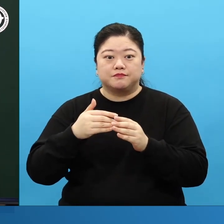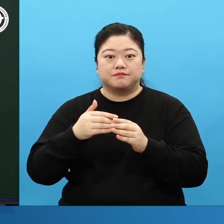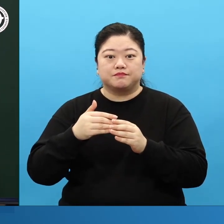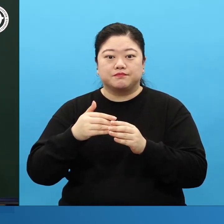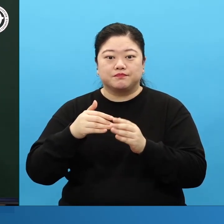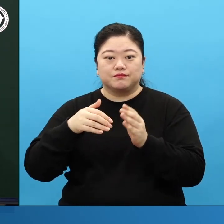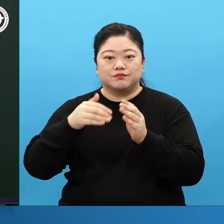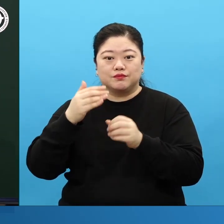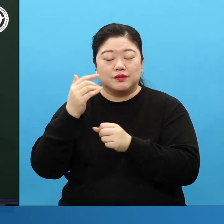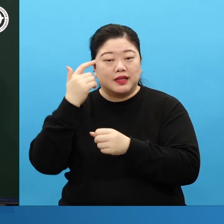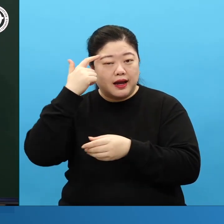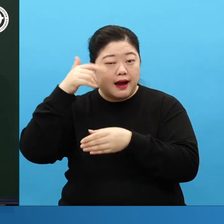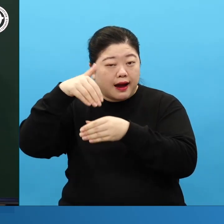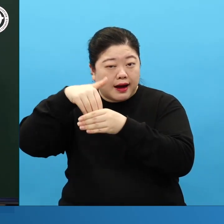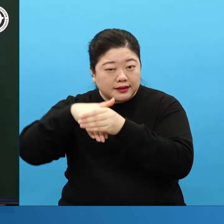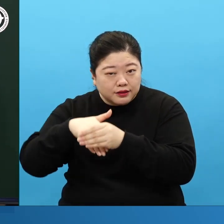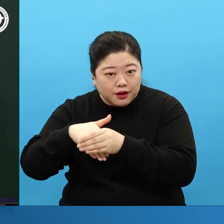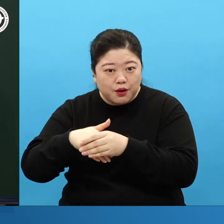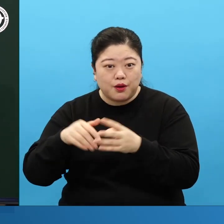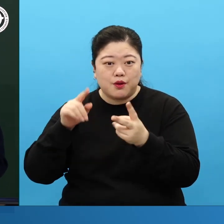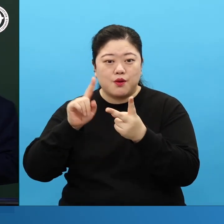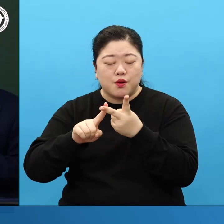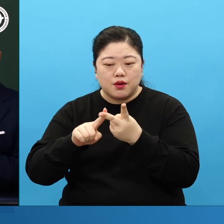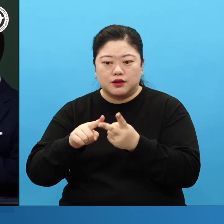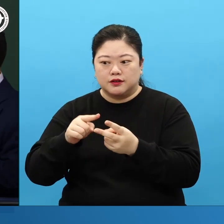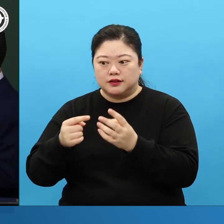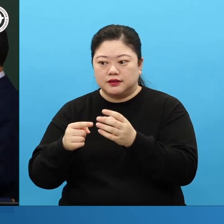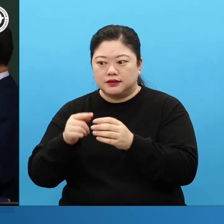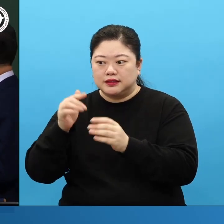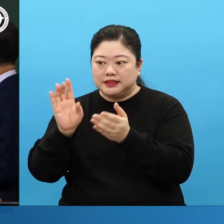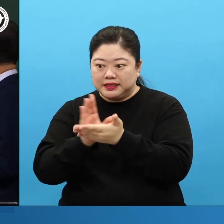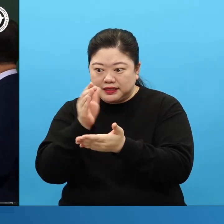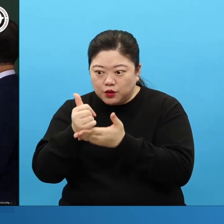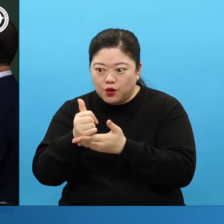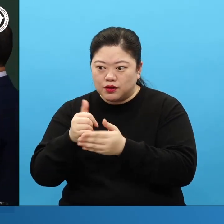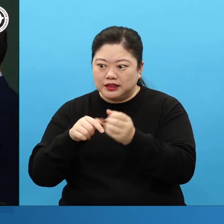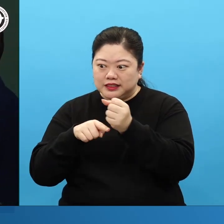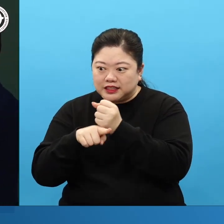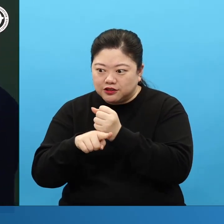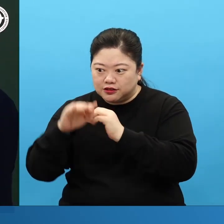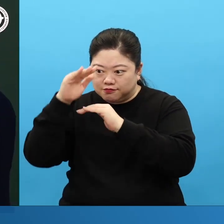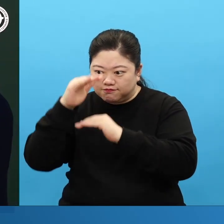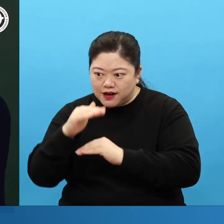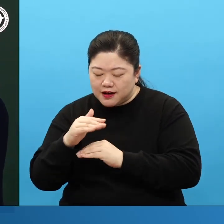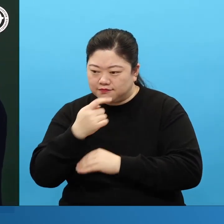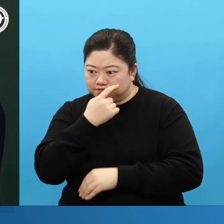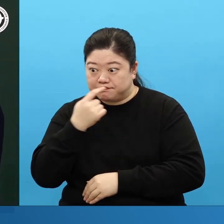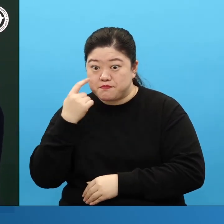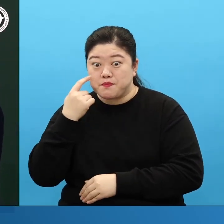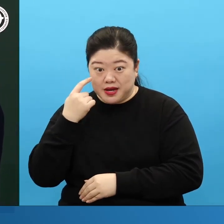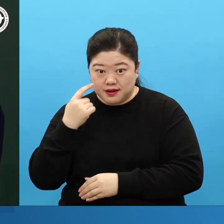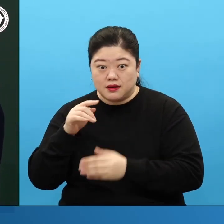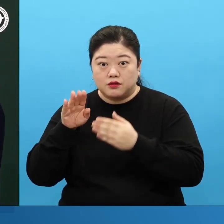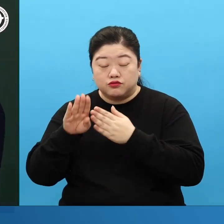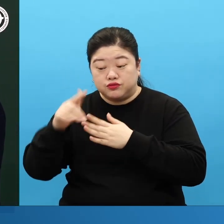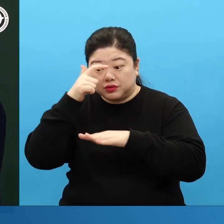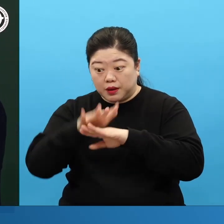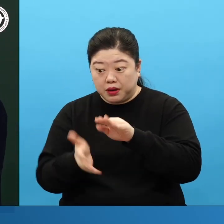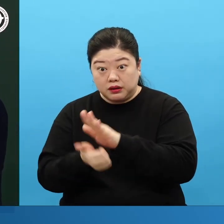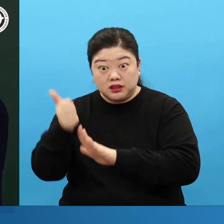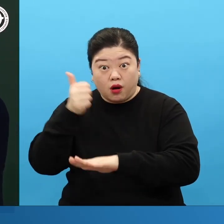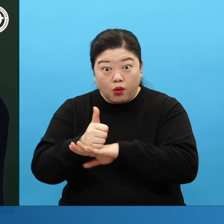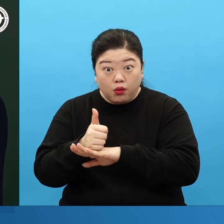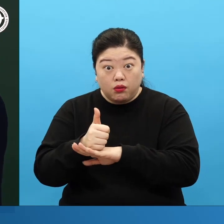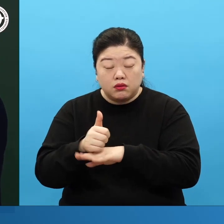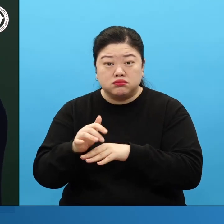예배 살린다면 놀라운 일 벌어지죠. Si los remanentes confirman los talentos que tienen, ven estas personas importantes con el contenido y el culto, va a haber